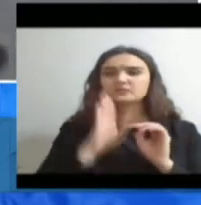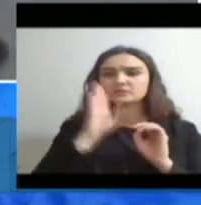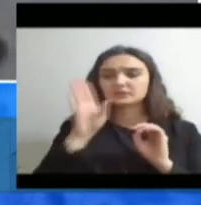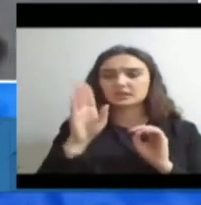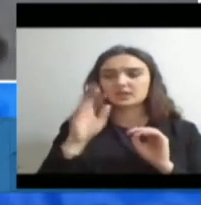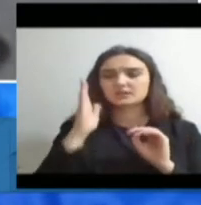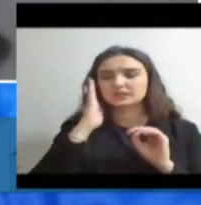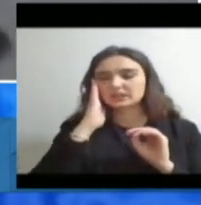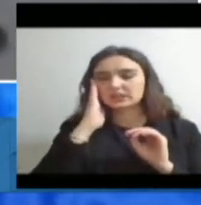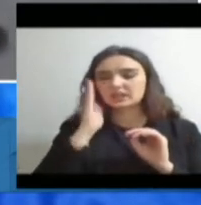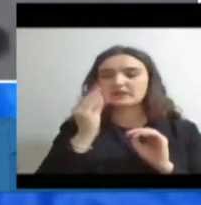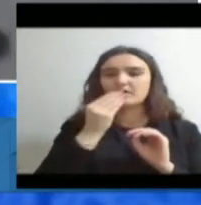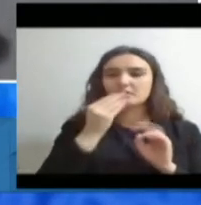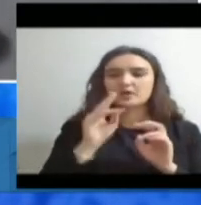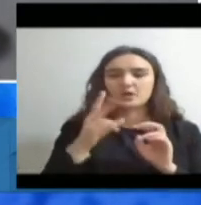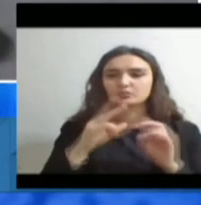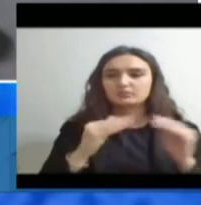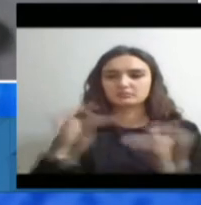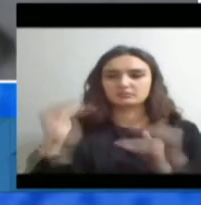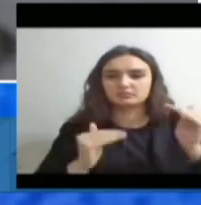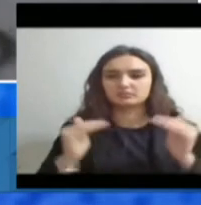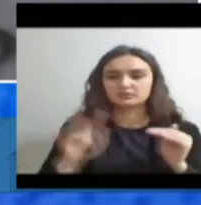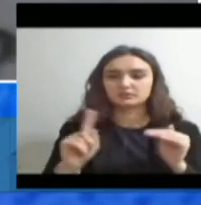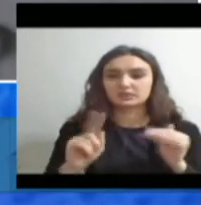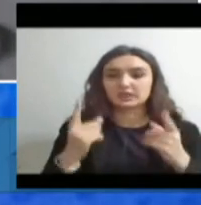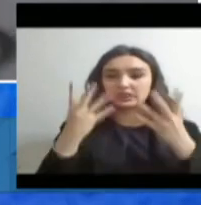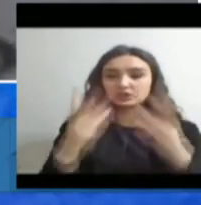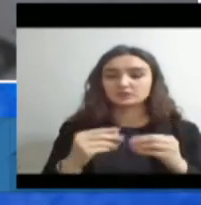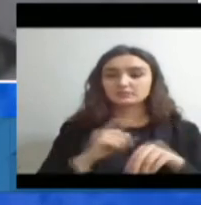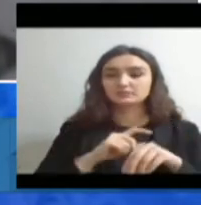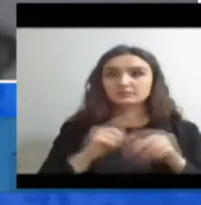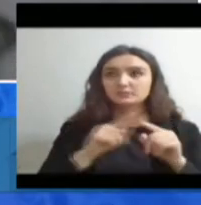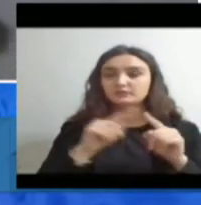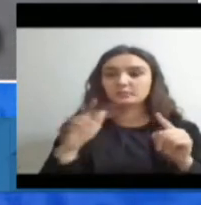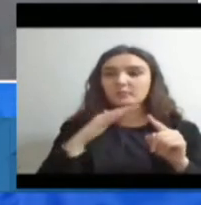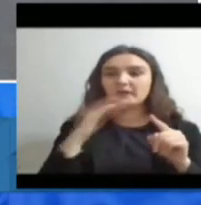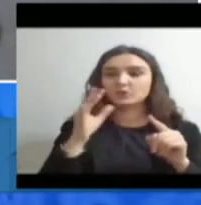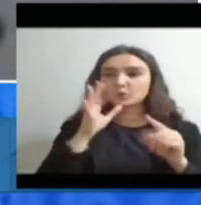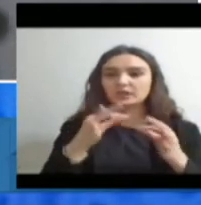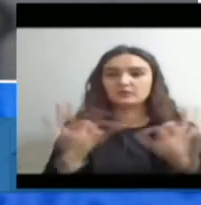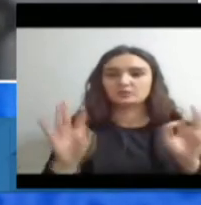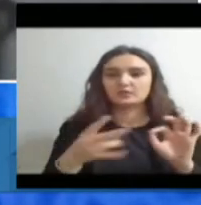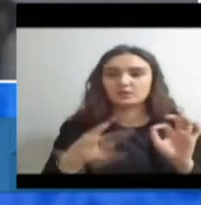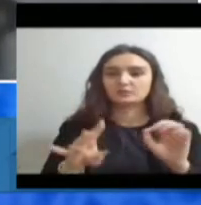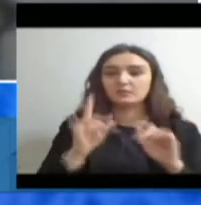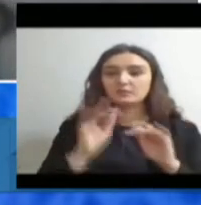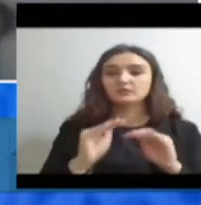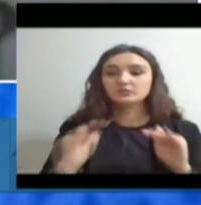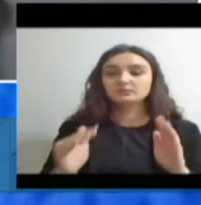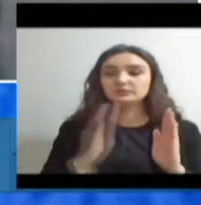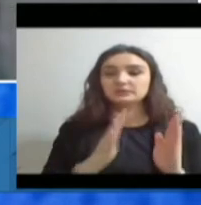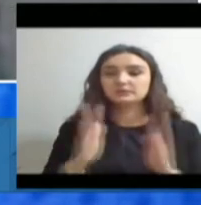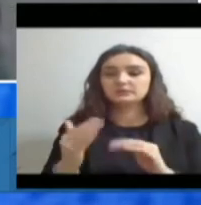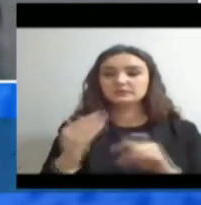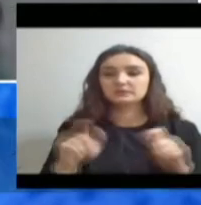დრო და დღის განმავლობაში ბავშვს არ ქონდეს ბევრი თავისუფალი დრო. ხშირ შემთხვევაში ბავშვის ქცევის